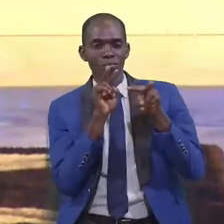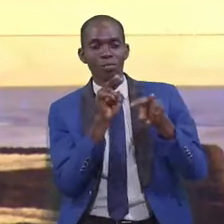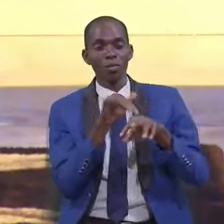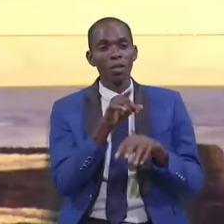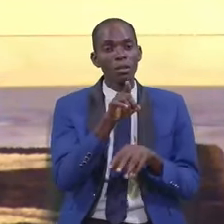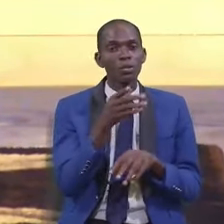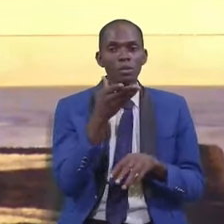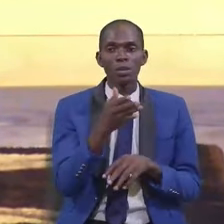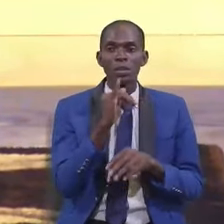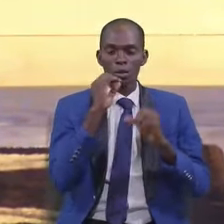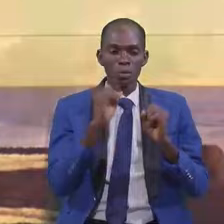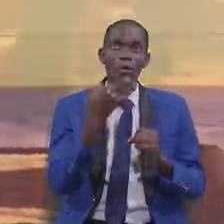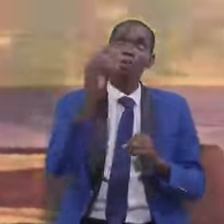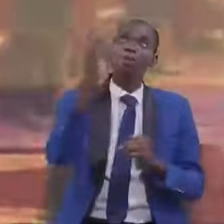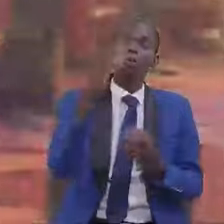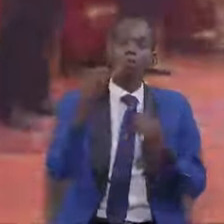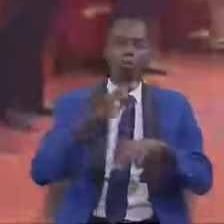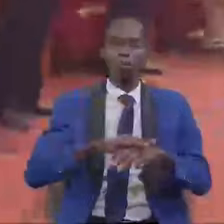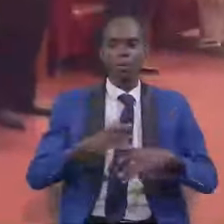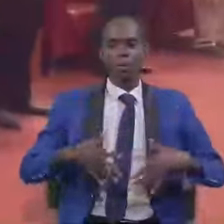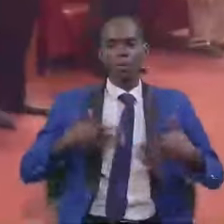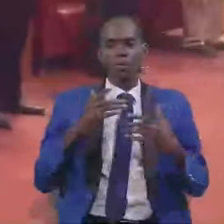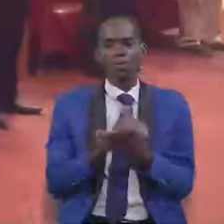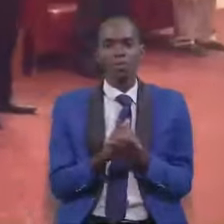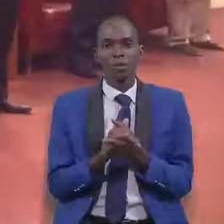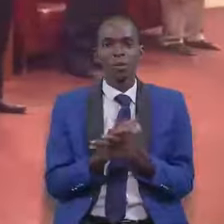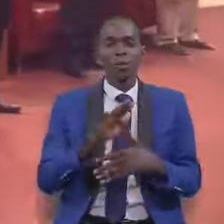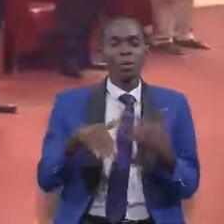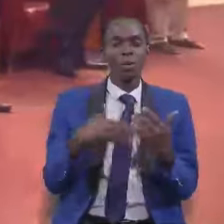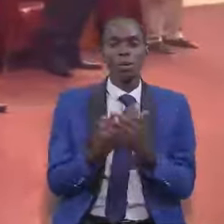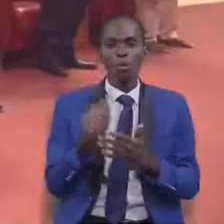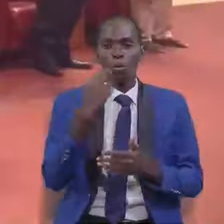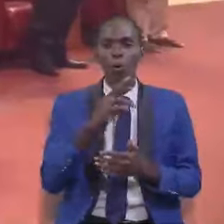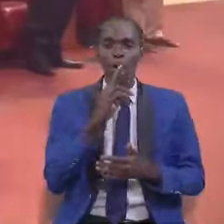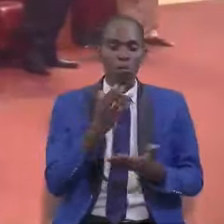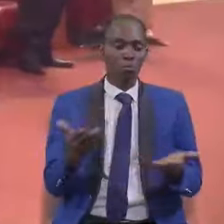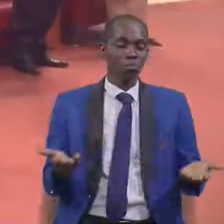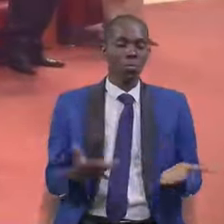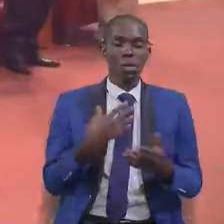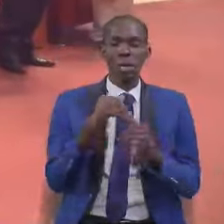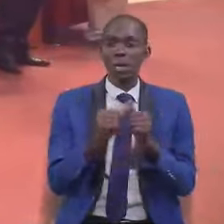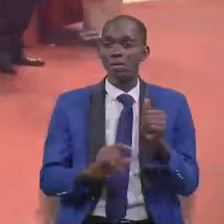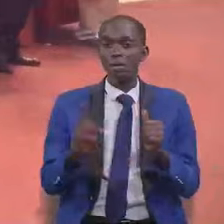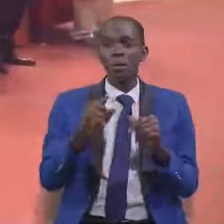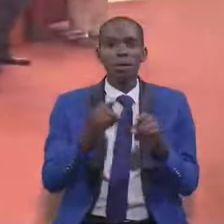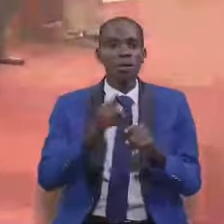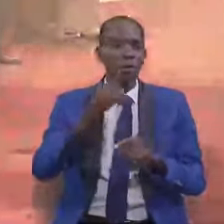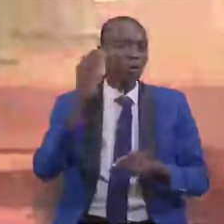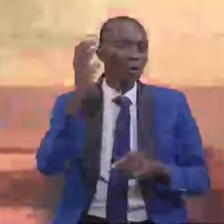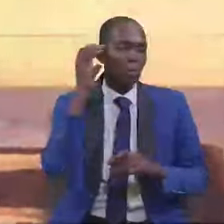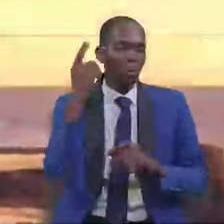Je vois la puissance de Dieu venir sur vous. Ceux qui sont ici, ceux qui sont partout, comme vous